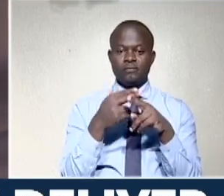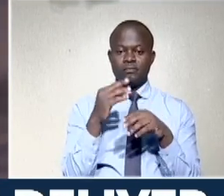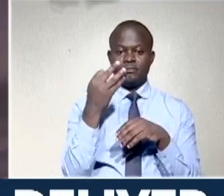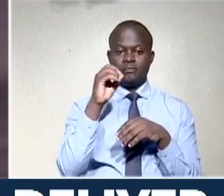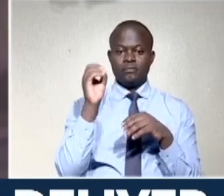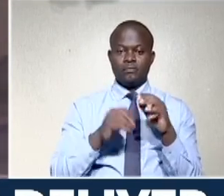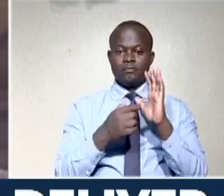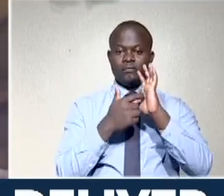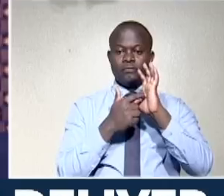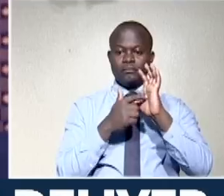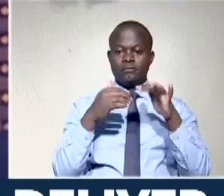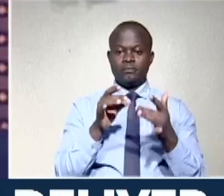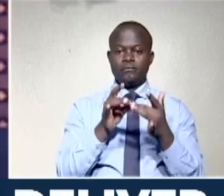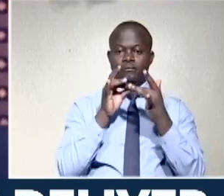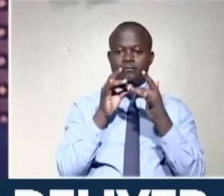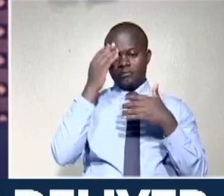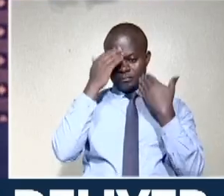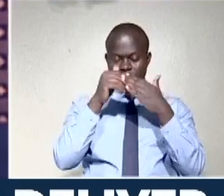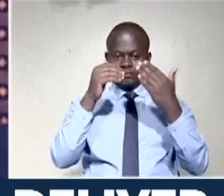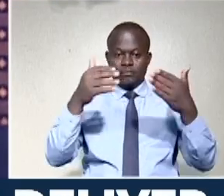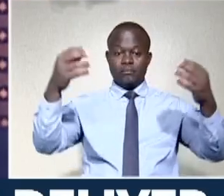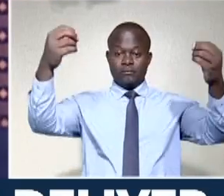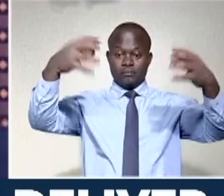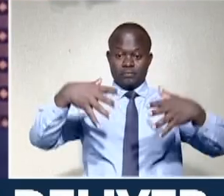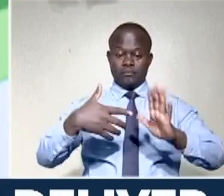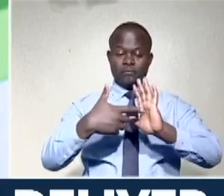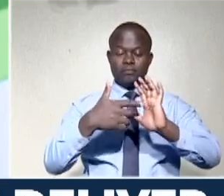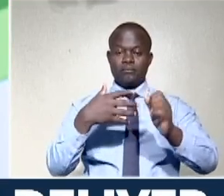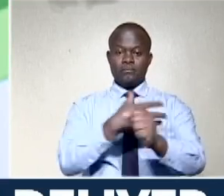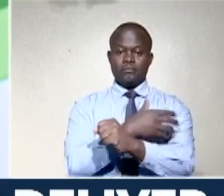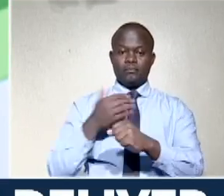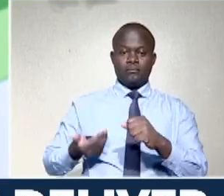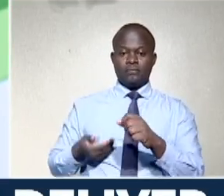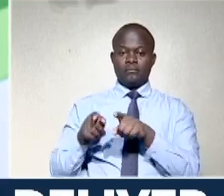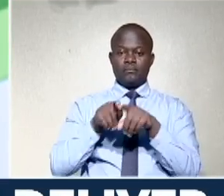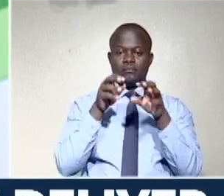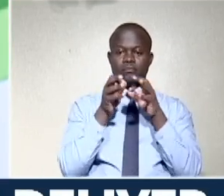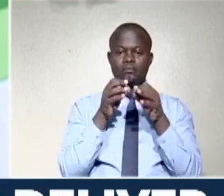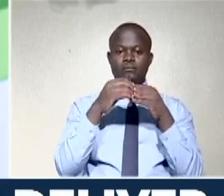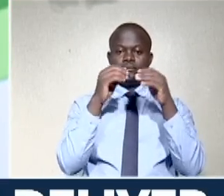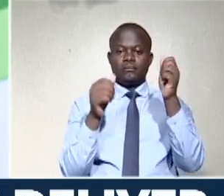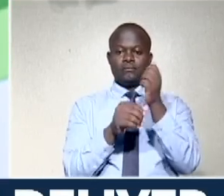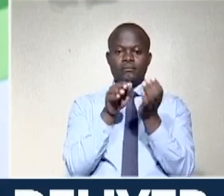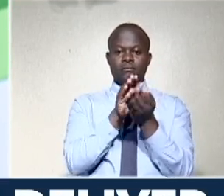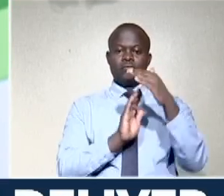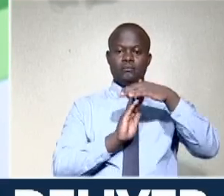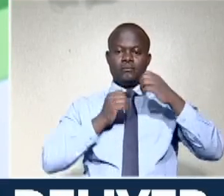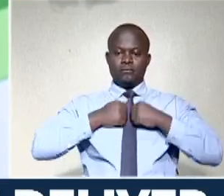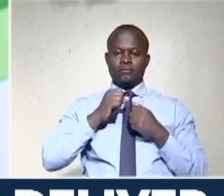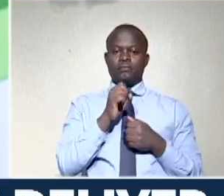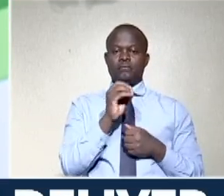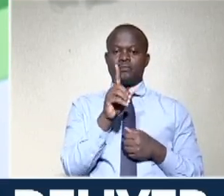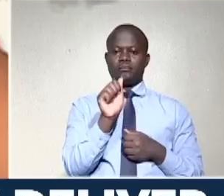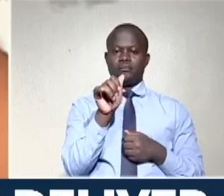30% bigaragaza ubudasa bw'u Rwanda, kuko byamaze kugaragaza ubushobozi bw'umugore nk'uko bisobanurwa n'umuyobozi wungirije wa Banki Nkuru y'u Rwanda, Soraya